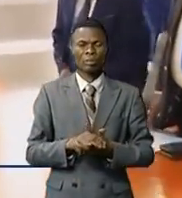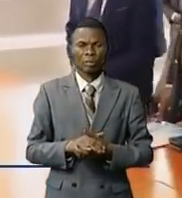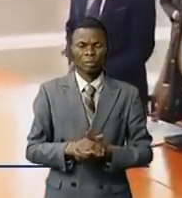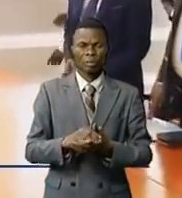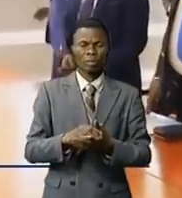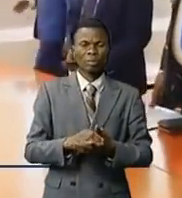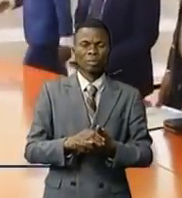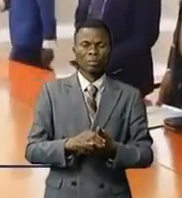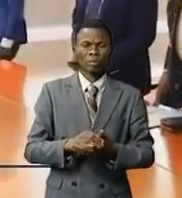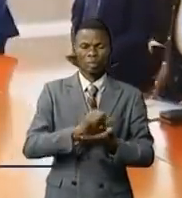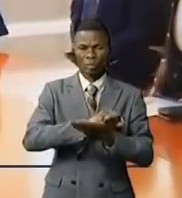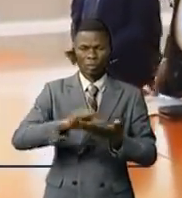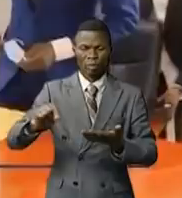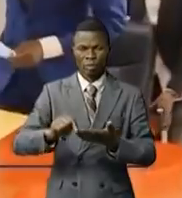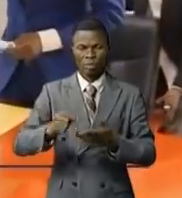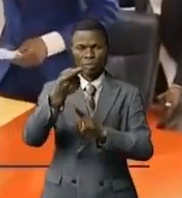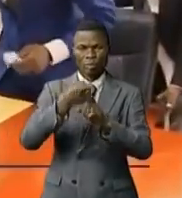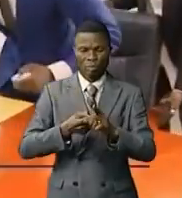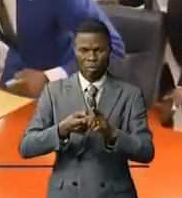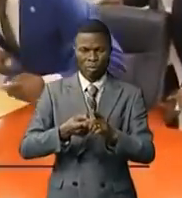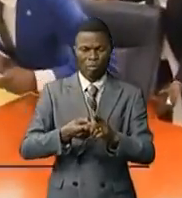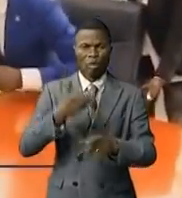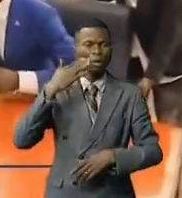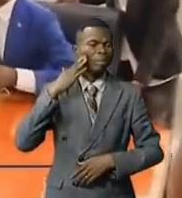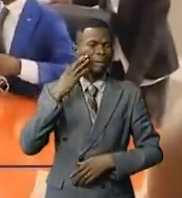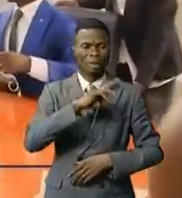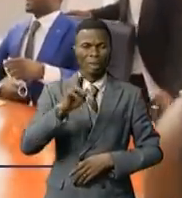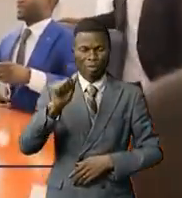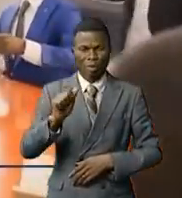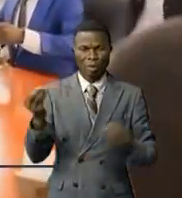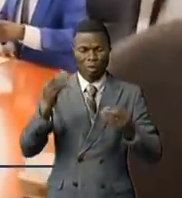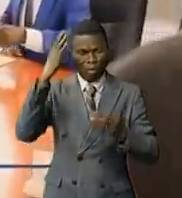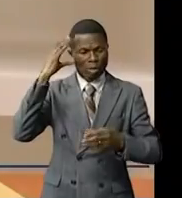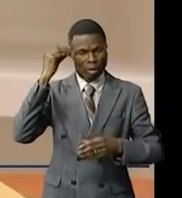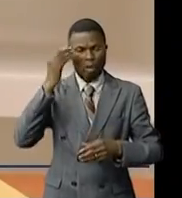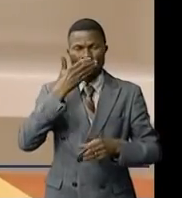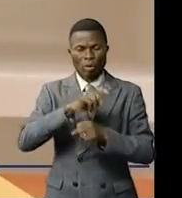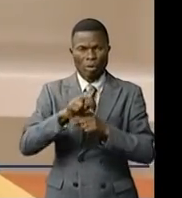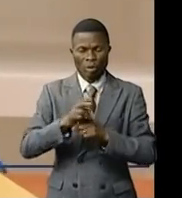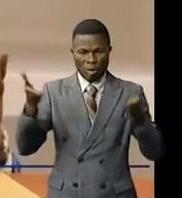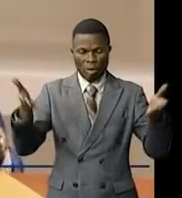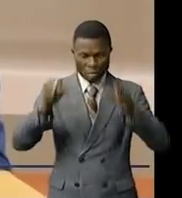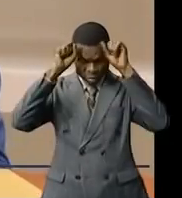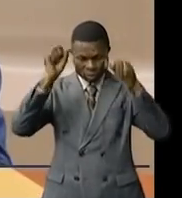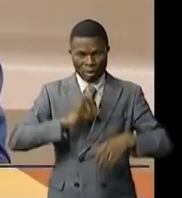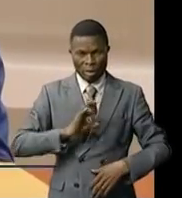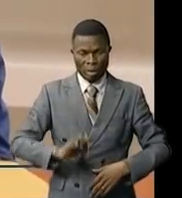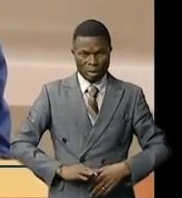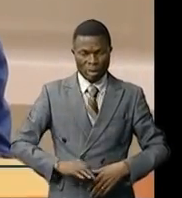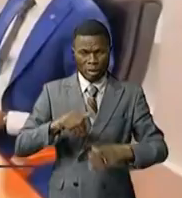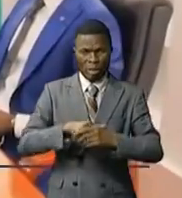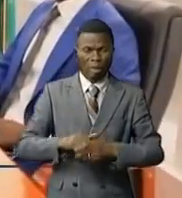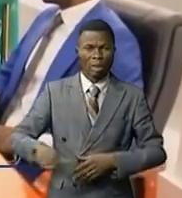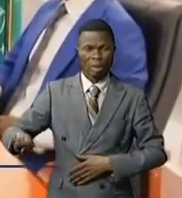Annulée au mois de mars 2020 à cause de la pandémie du coronavirus, la présence du chef de l'État congolais Félix-Antoine